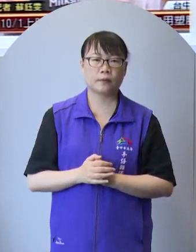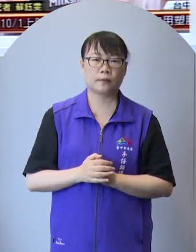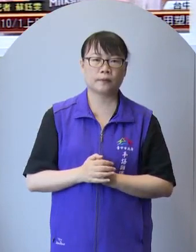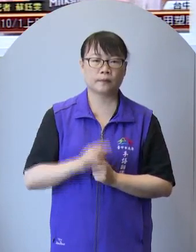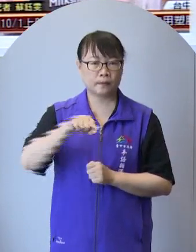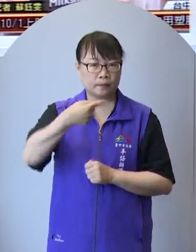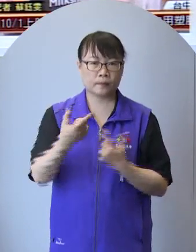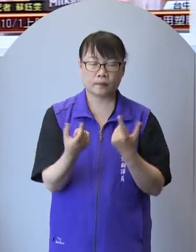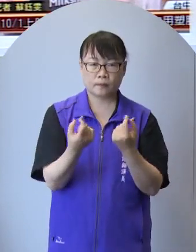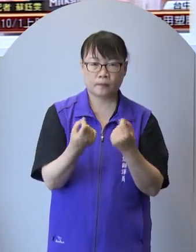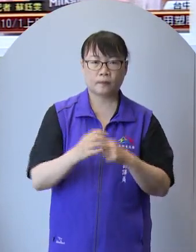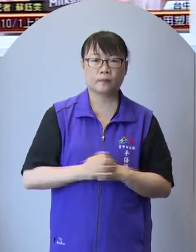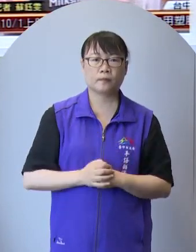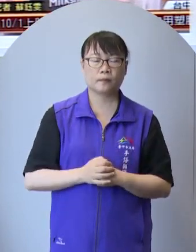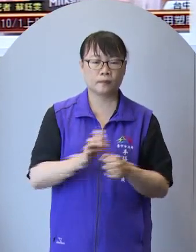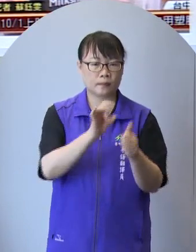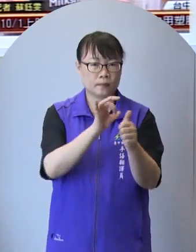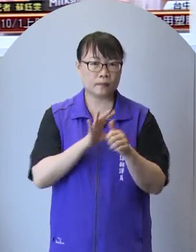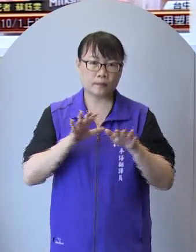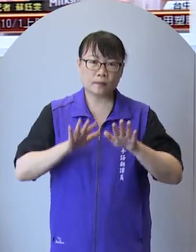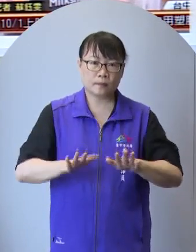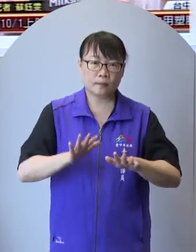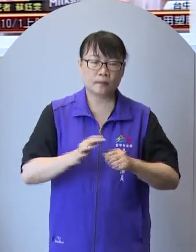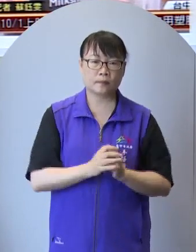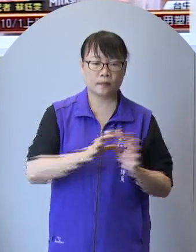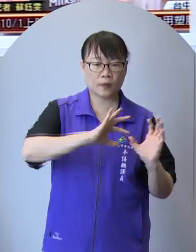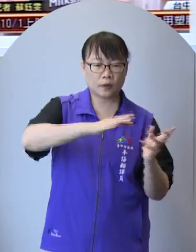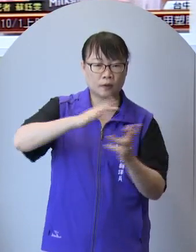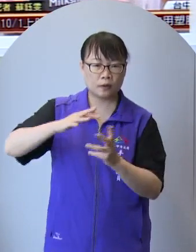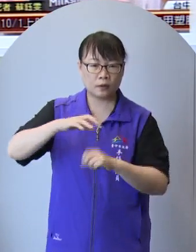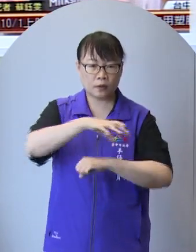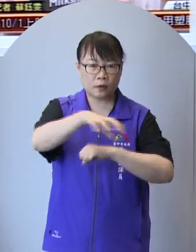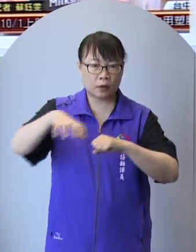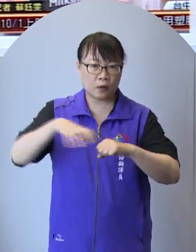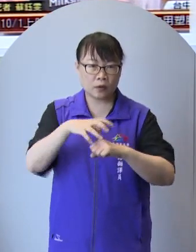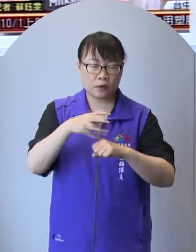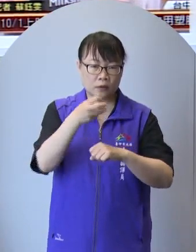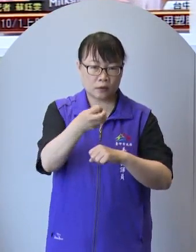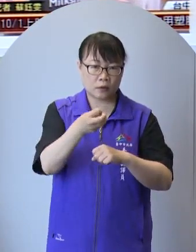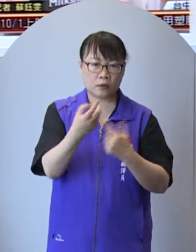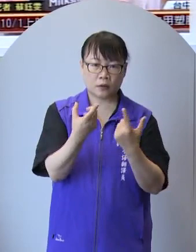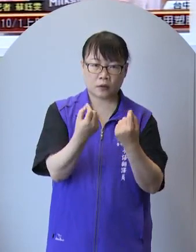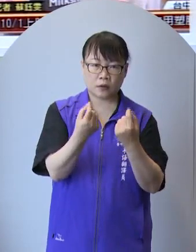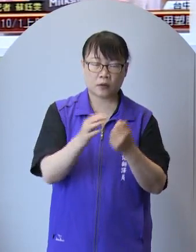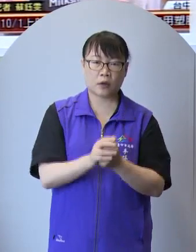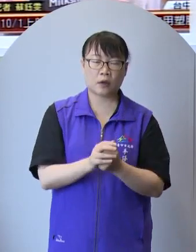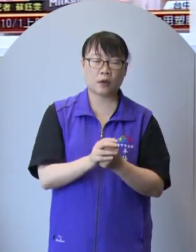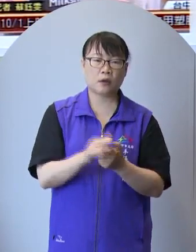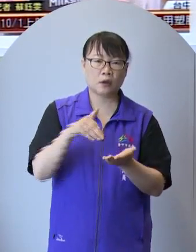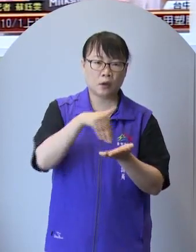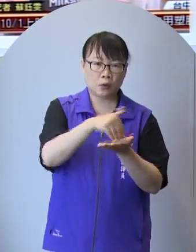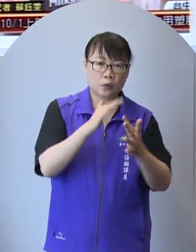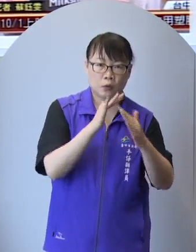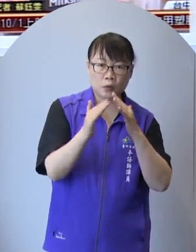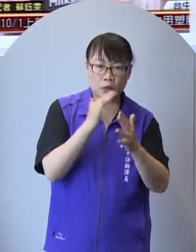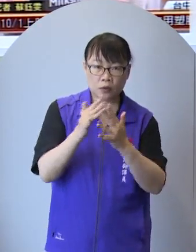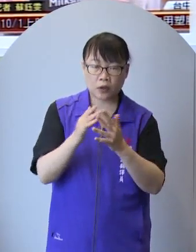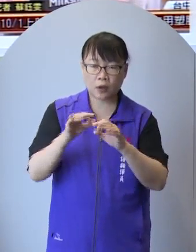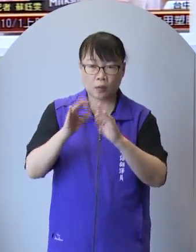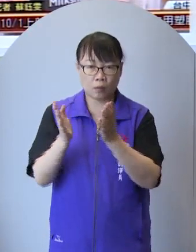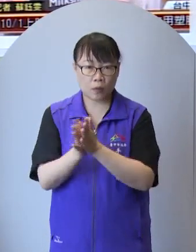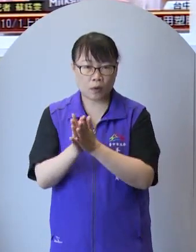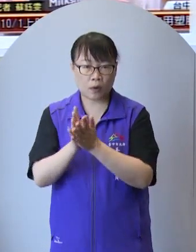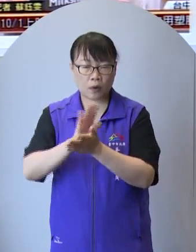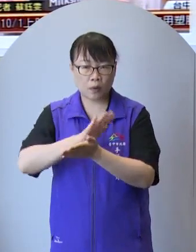是，好、哦，透过今年世界环境日，速战速决也是对塑胶的部分啊，大概都是